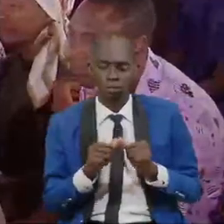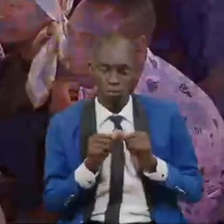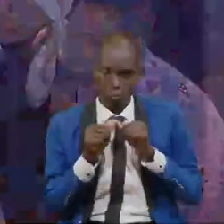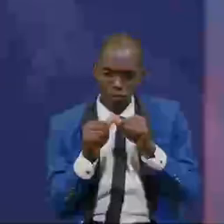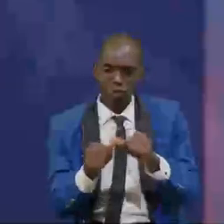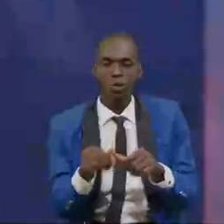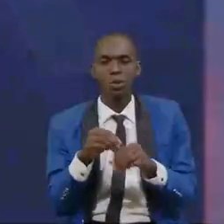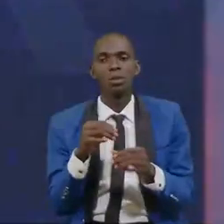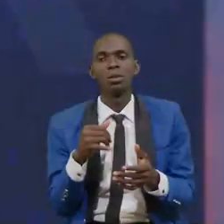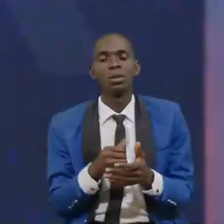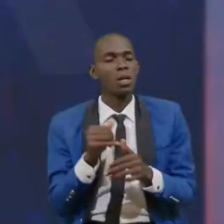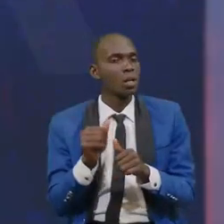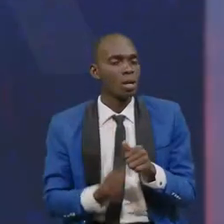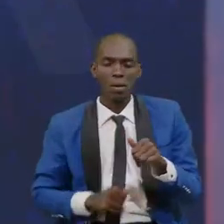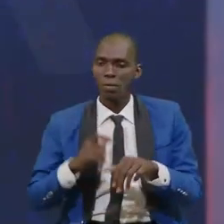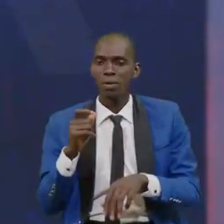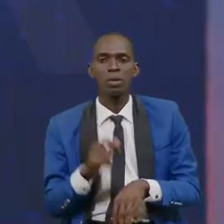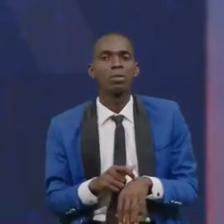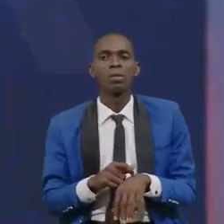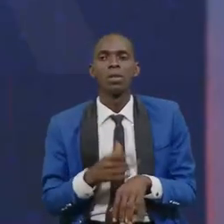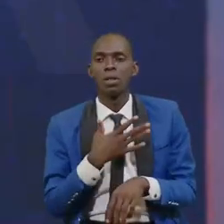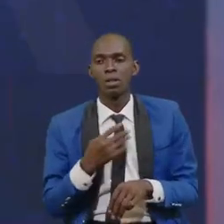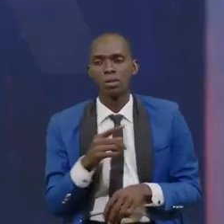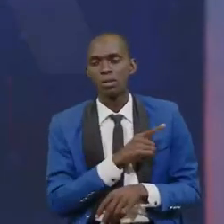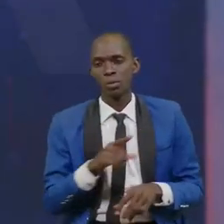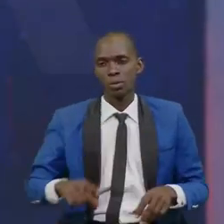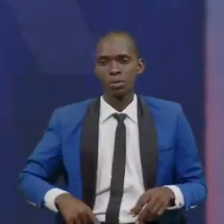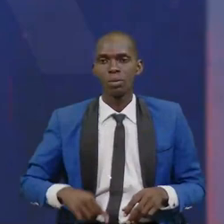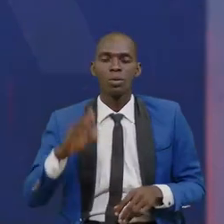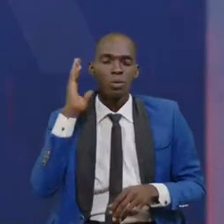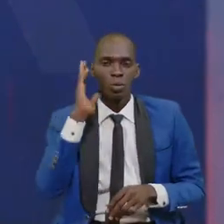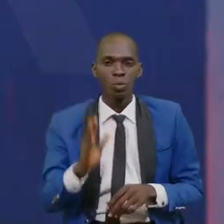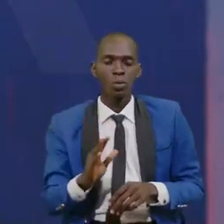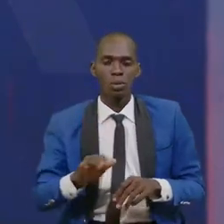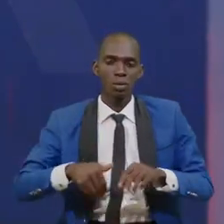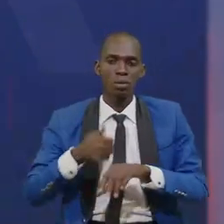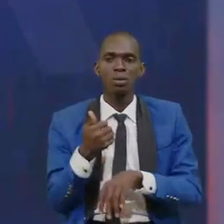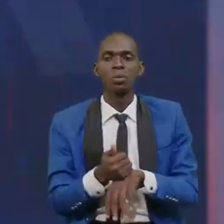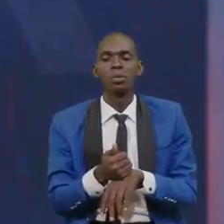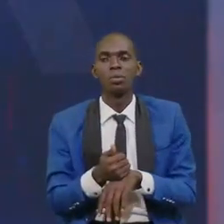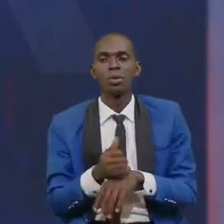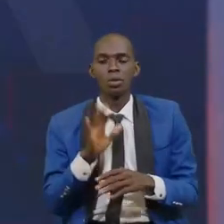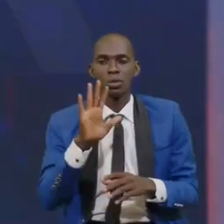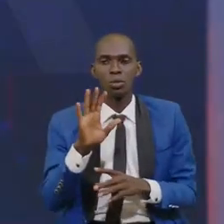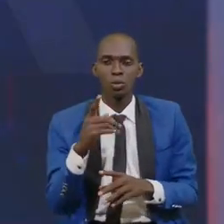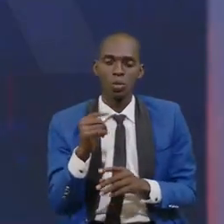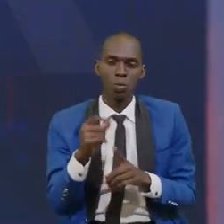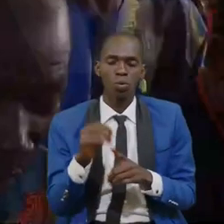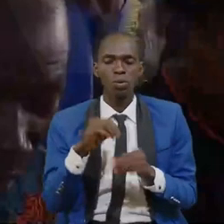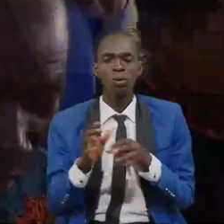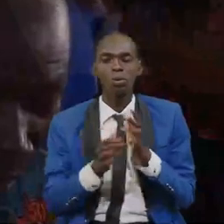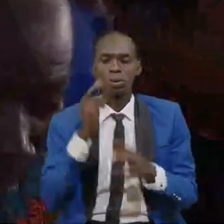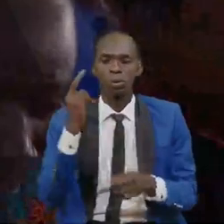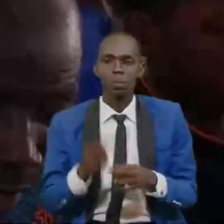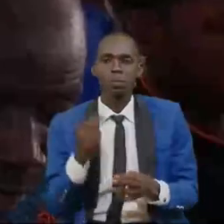attache-toi à elle à tout moment et le Seigneur va affirmer et confirmer la parole au nom